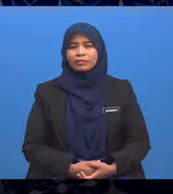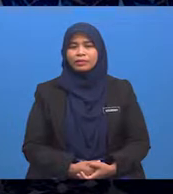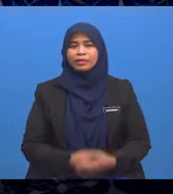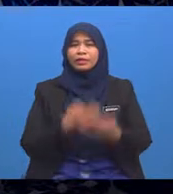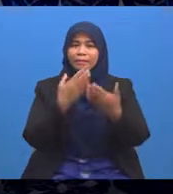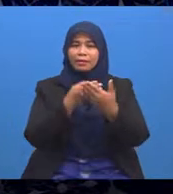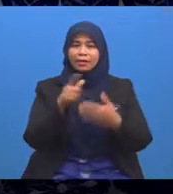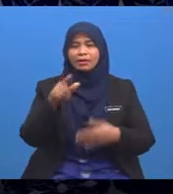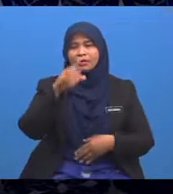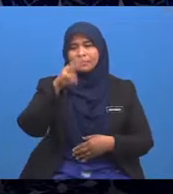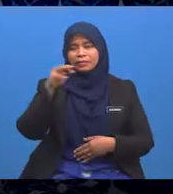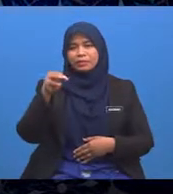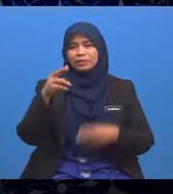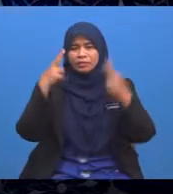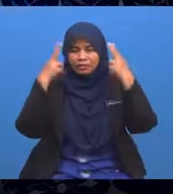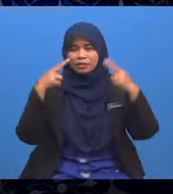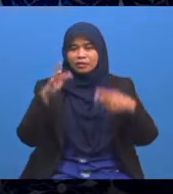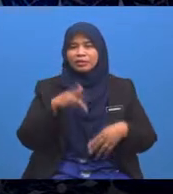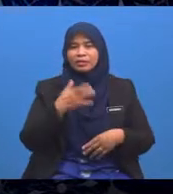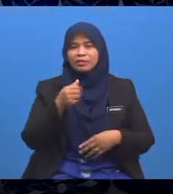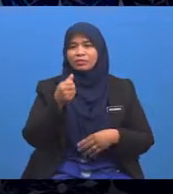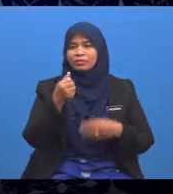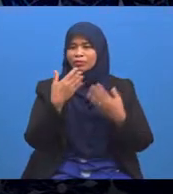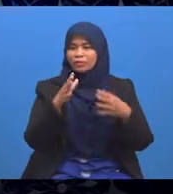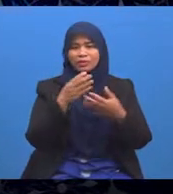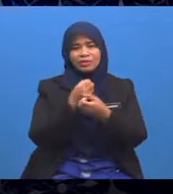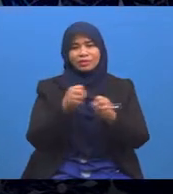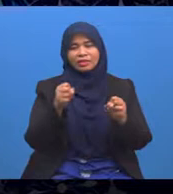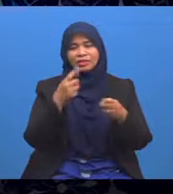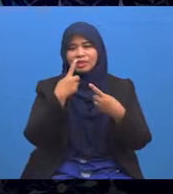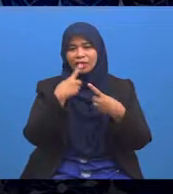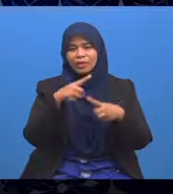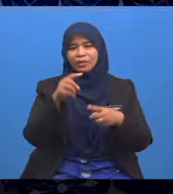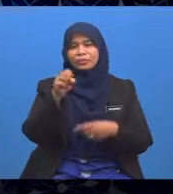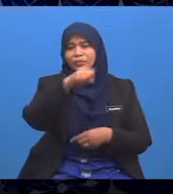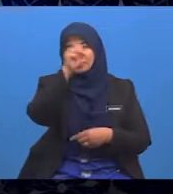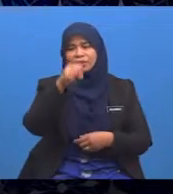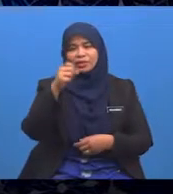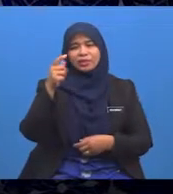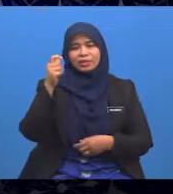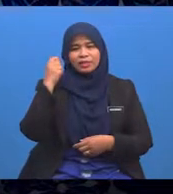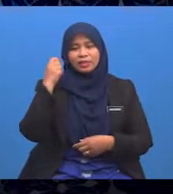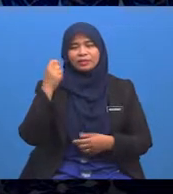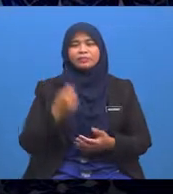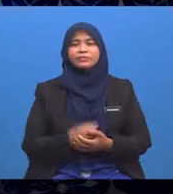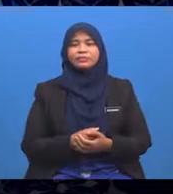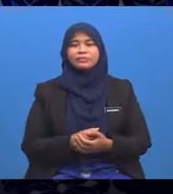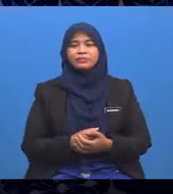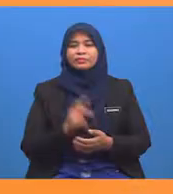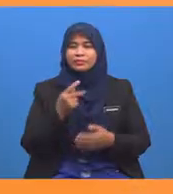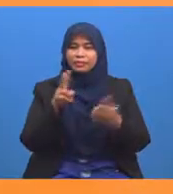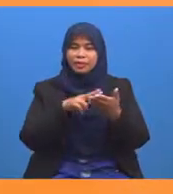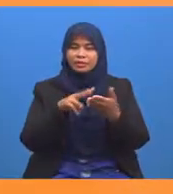Baiklah murid-murid, Ustazah rasa kamu telah selesai menjawab soalan tadi. Mari kita semak dan baca bersama-sama